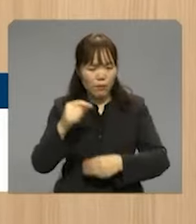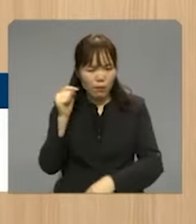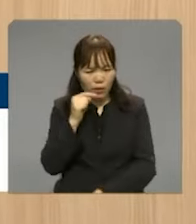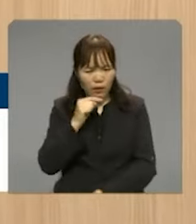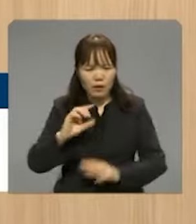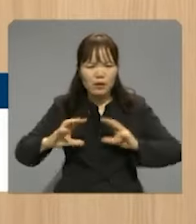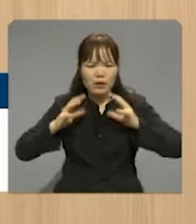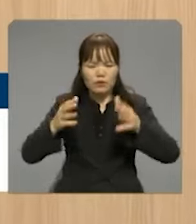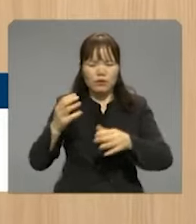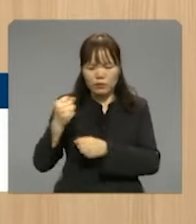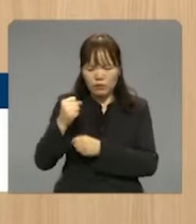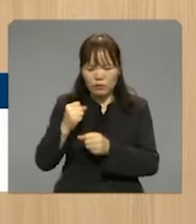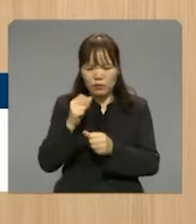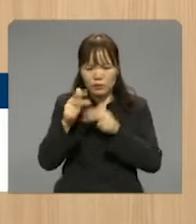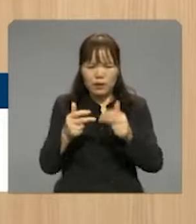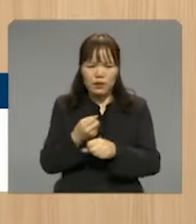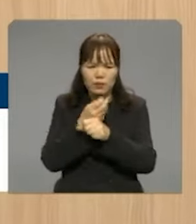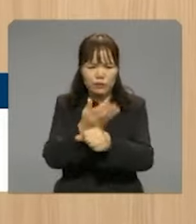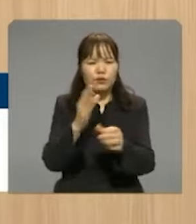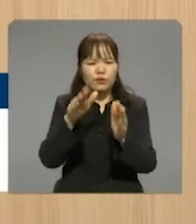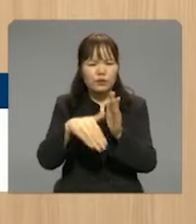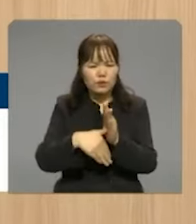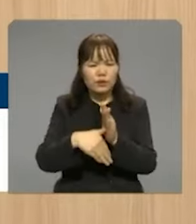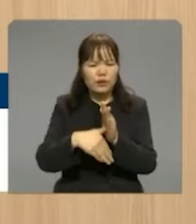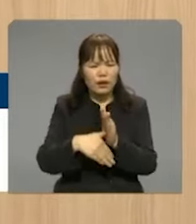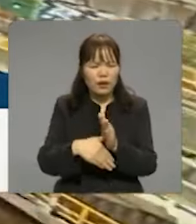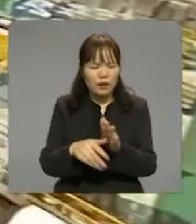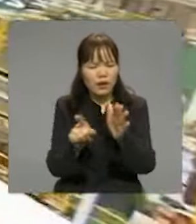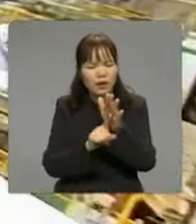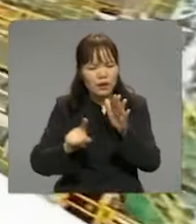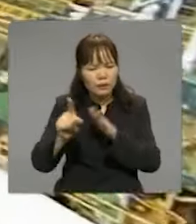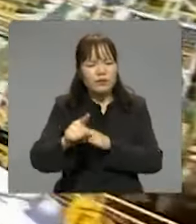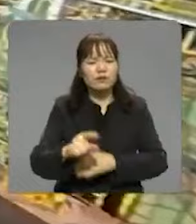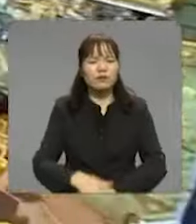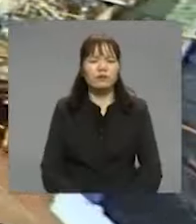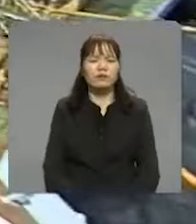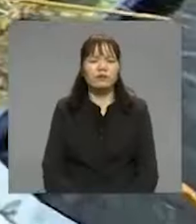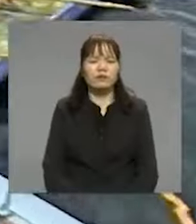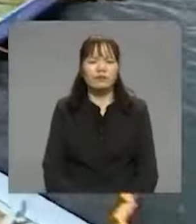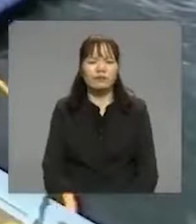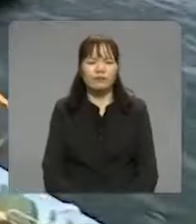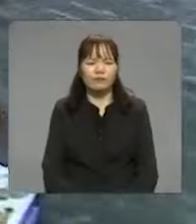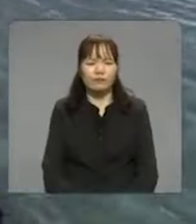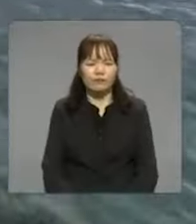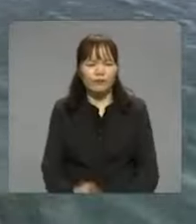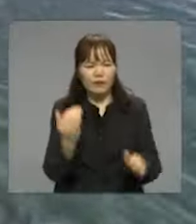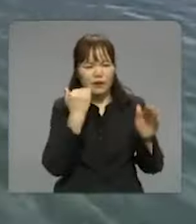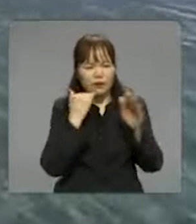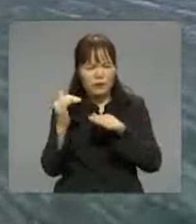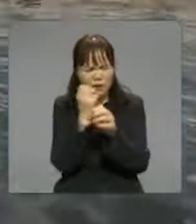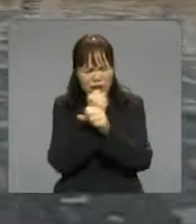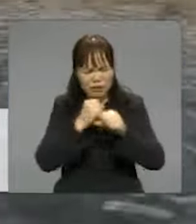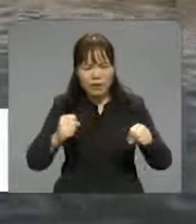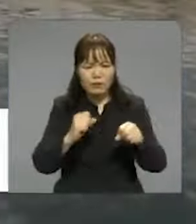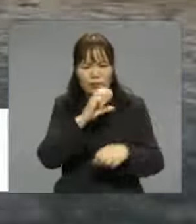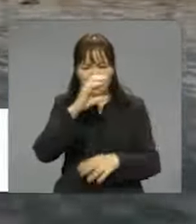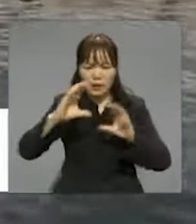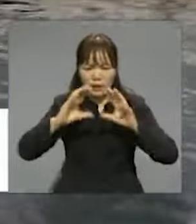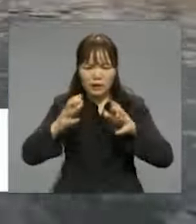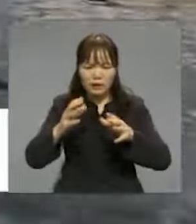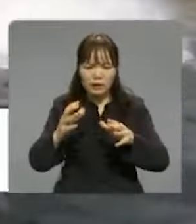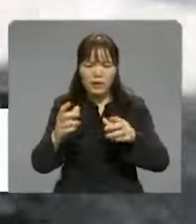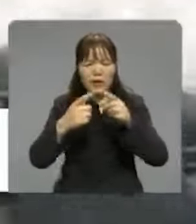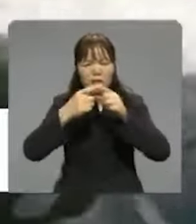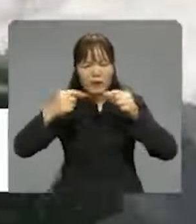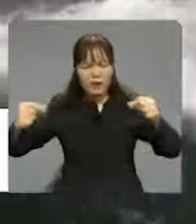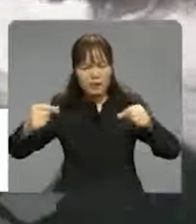글로벌 방산 수출 시장에서 K-방산 수출의 선두주자가 될 영해가 넓은 캐나다의 경우 일본